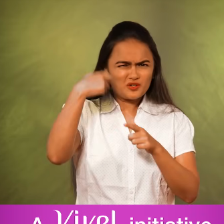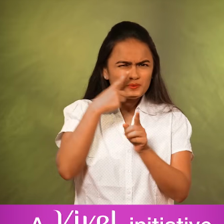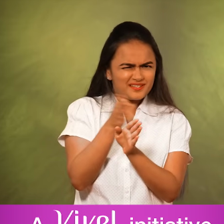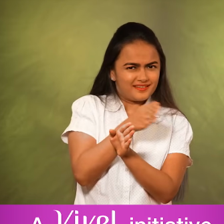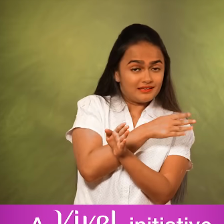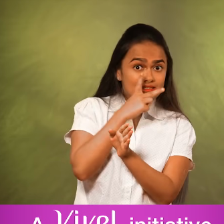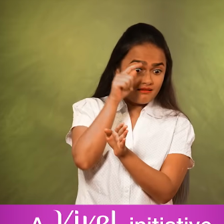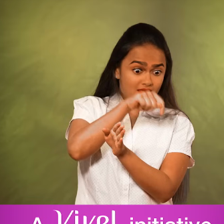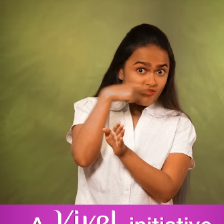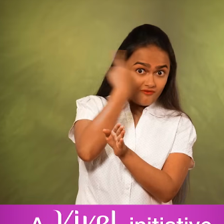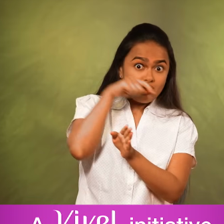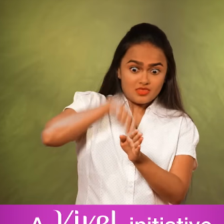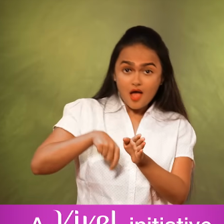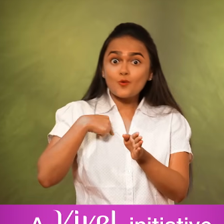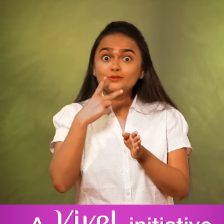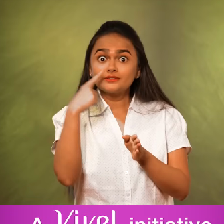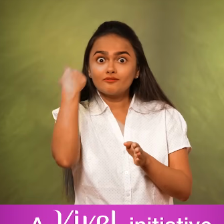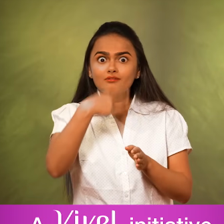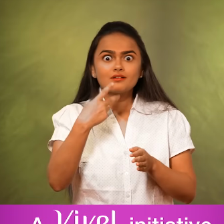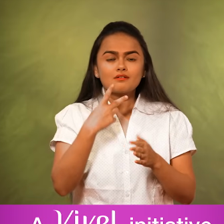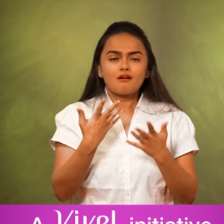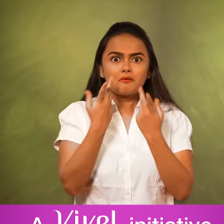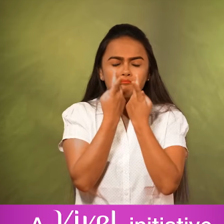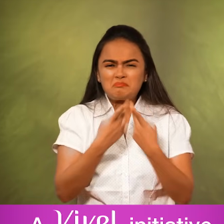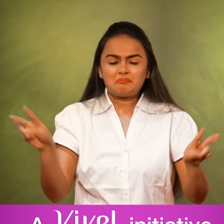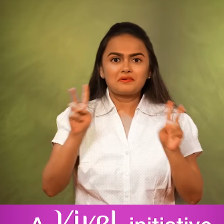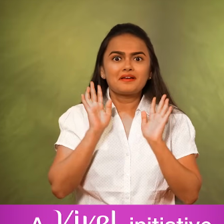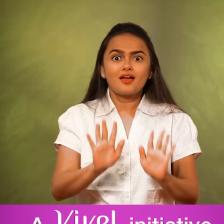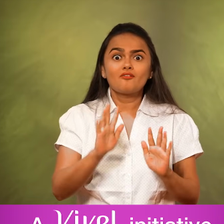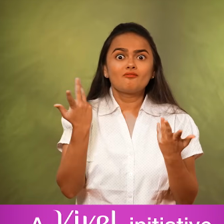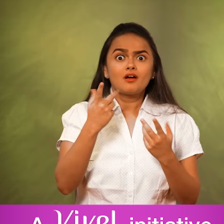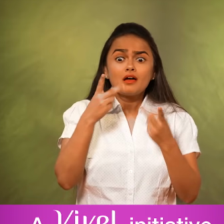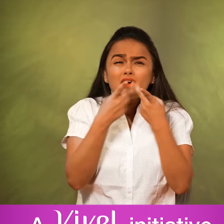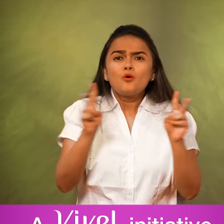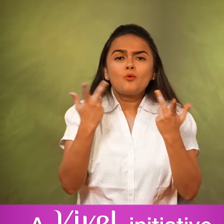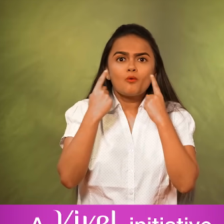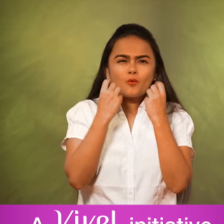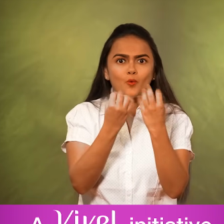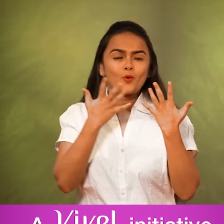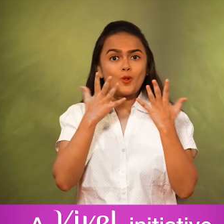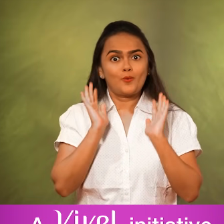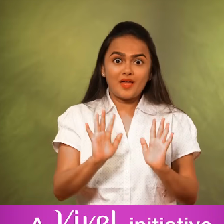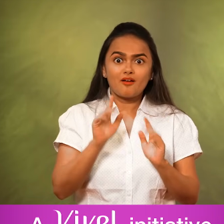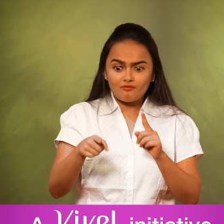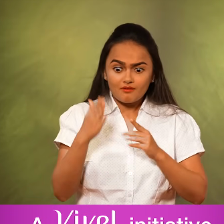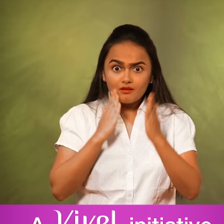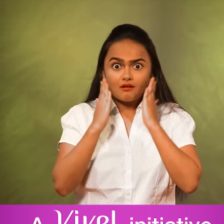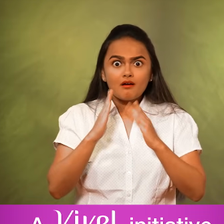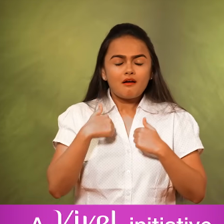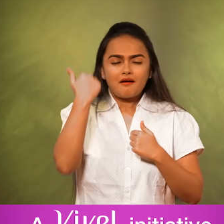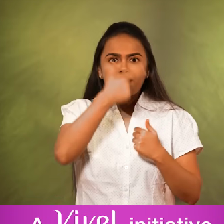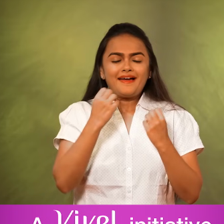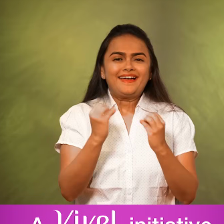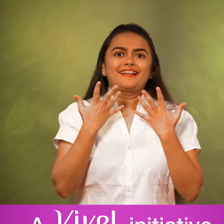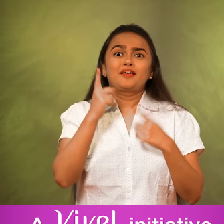आप इस वीडियो को थोड़ा सा रिवाइंड करोगे, स्टार्टिंग में जो मेरा फेस था वो देखोगे और अभी जो मेरा फेस है वो देखोगे, तो आपको एक बहुत ही बड़ा डिफरेंस दिखेगा। डिफरेंस है ग्लो का, जो मेरे फेस पर ये